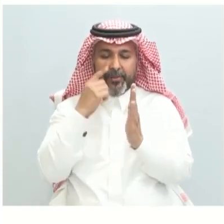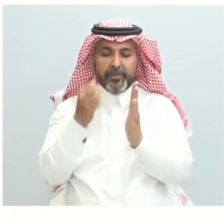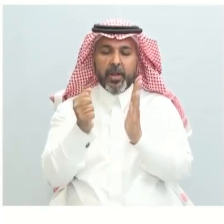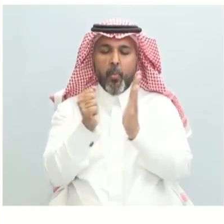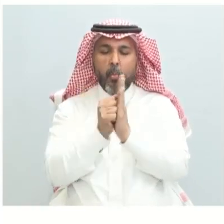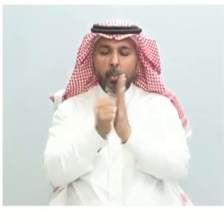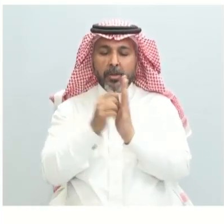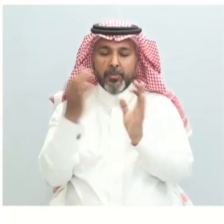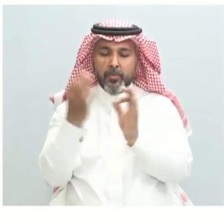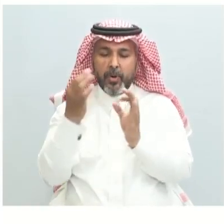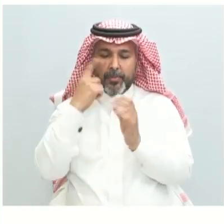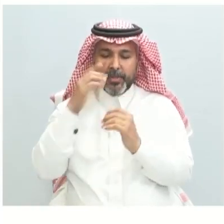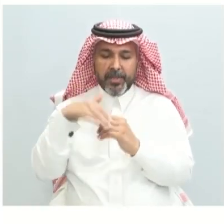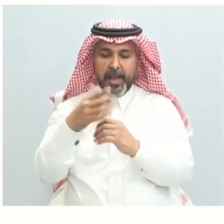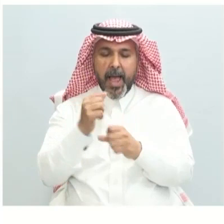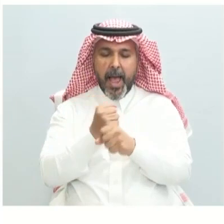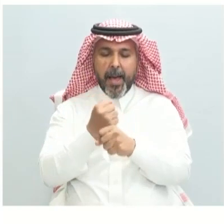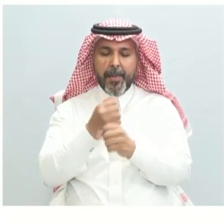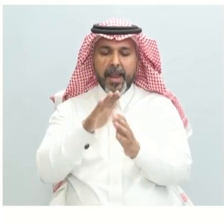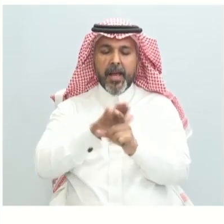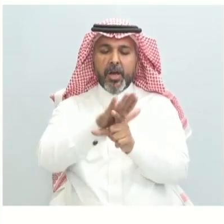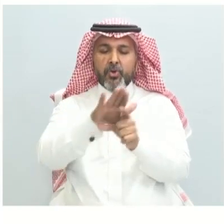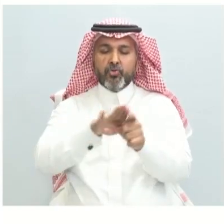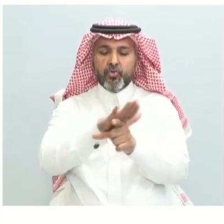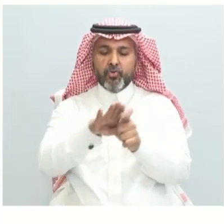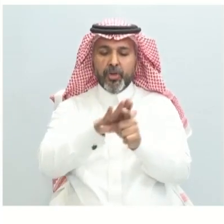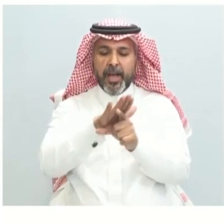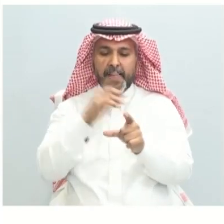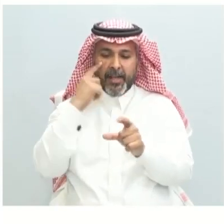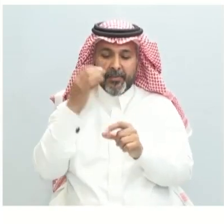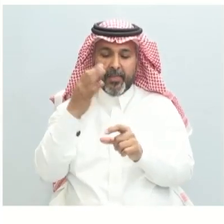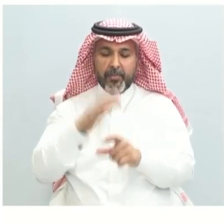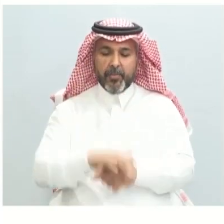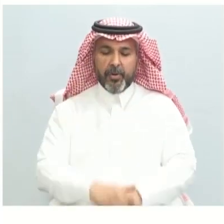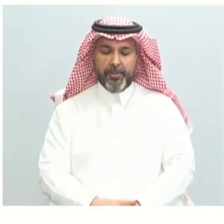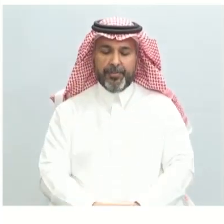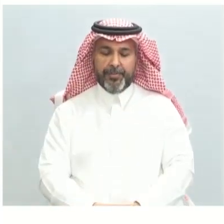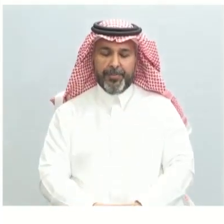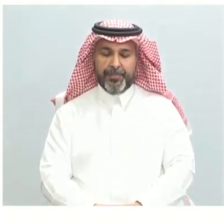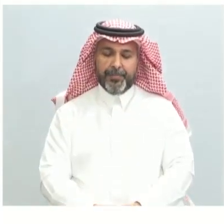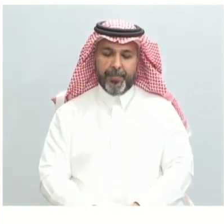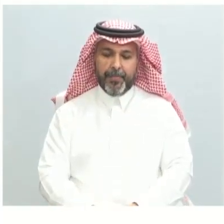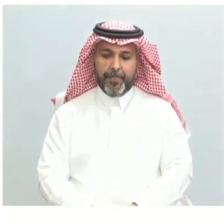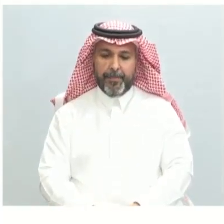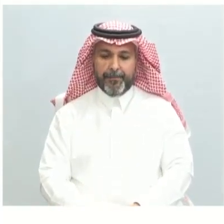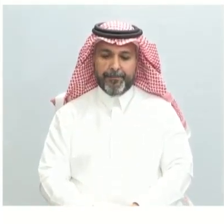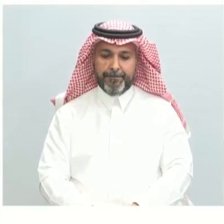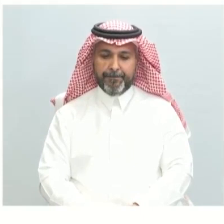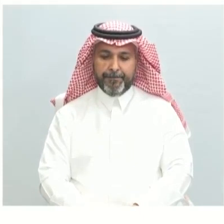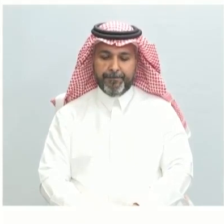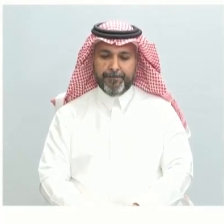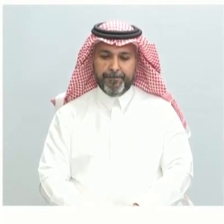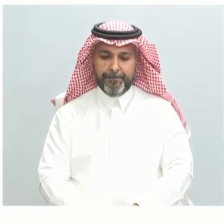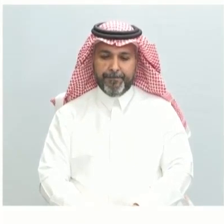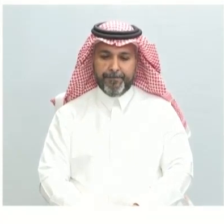بوعي مواطنيها بمسؤولياتهم ليكونوا مواطنين فاعلين